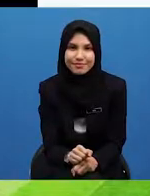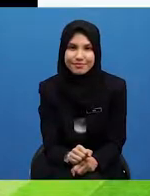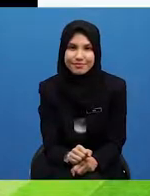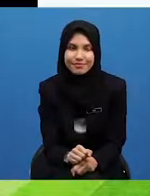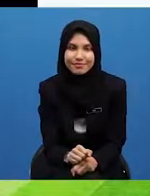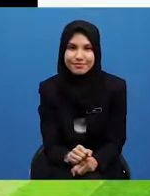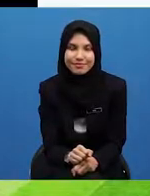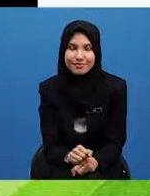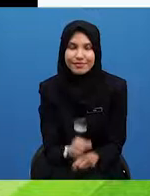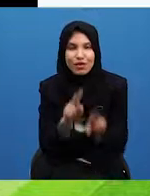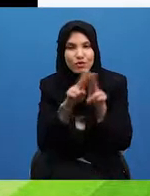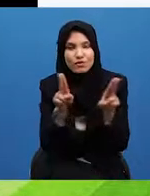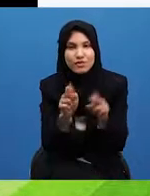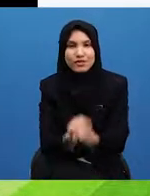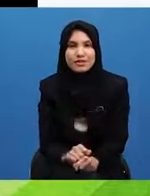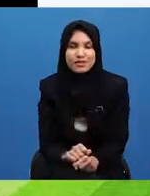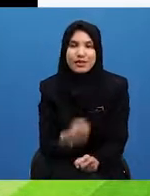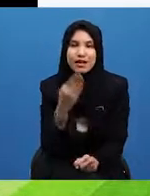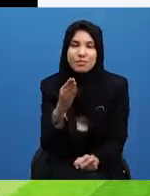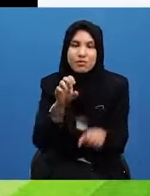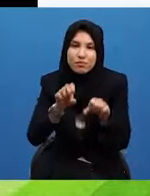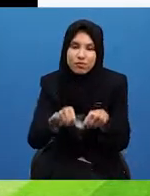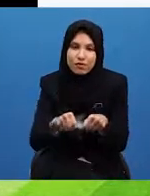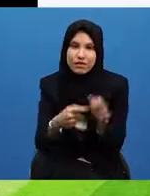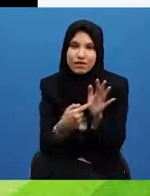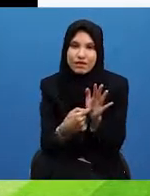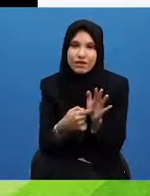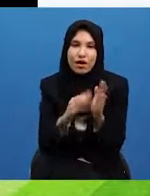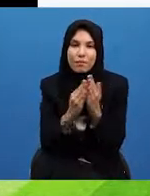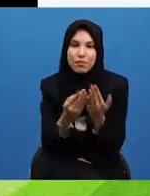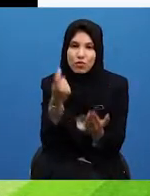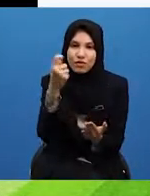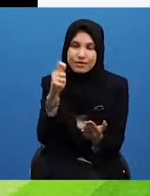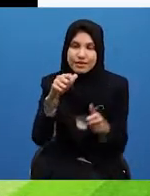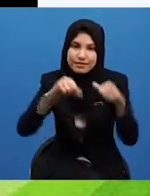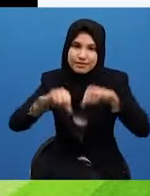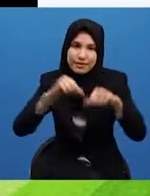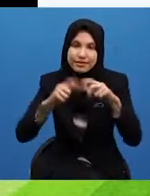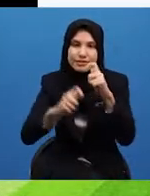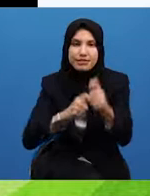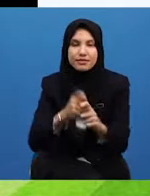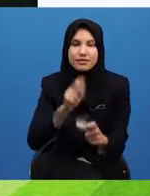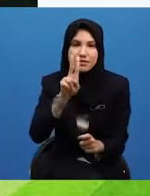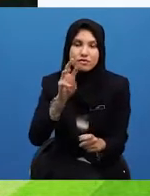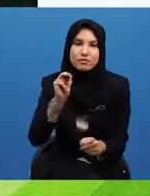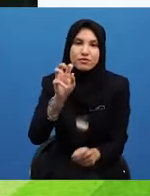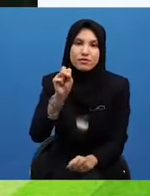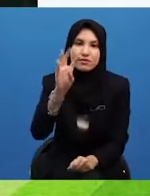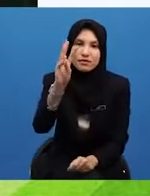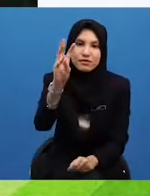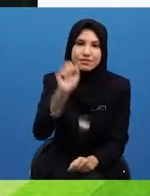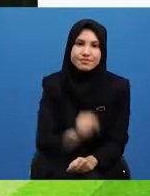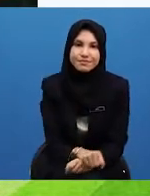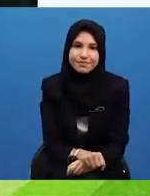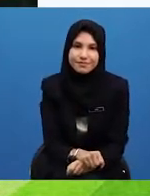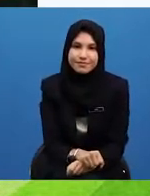untuk uji kaji ini kamu bolehlah merujuk pada buku teks sains tahun 2003 surat 66